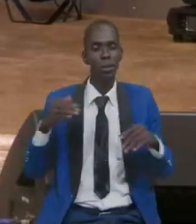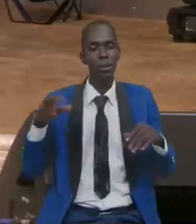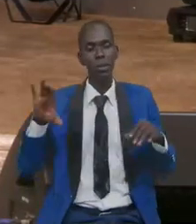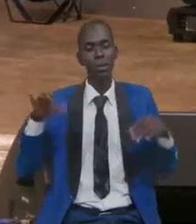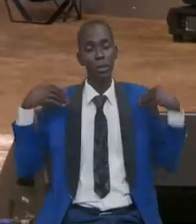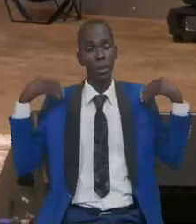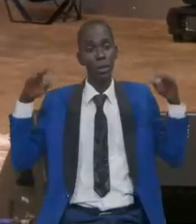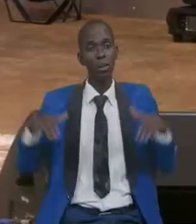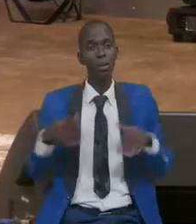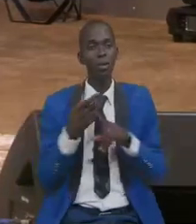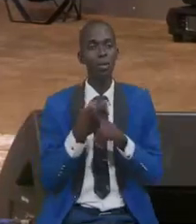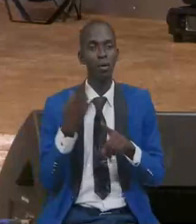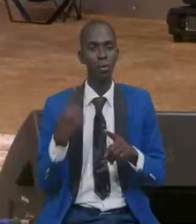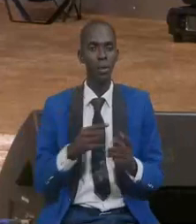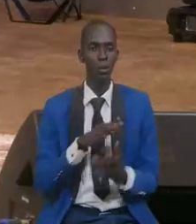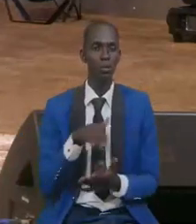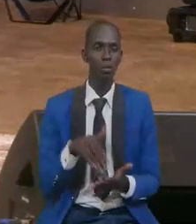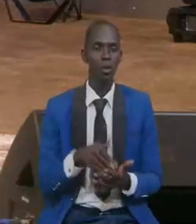pierres